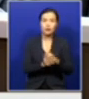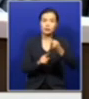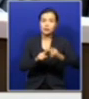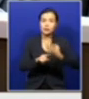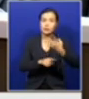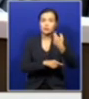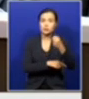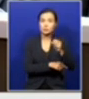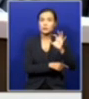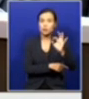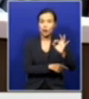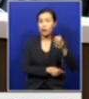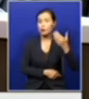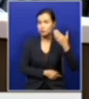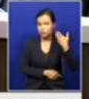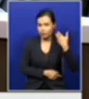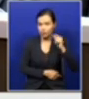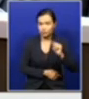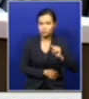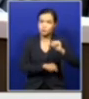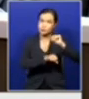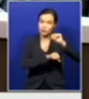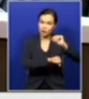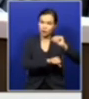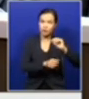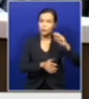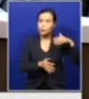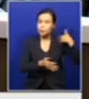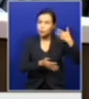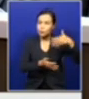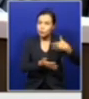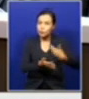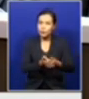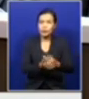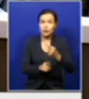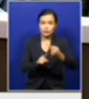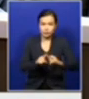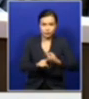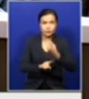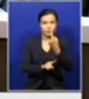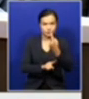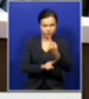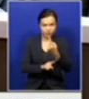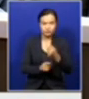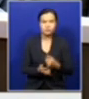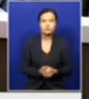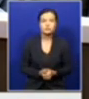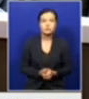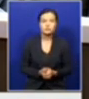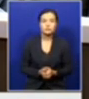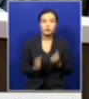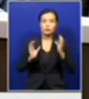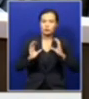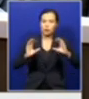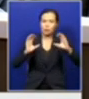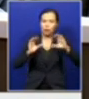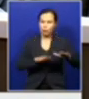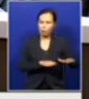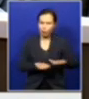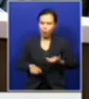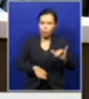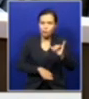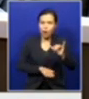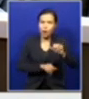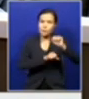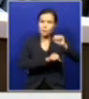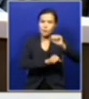19 เมษายนที่ผ่านมาค่ะปรากฏว่าผ่านมากว่า1 เดือนเศษค่ะรัฐบาลยังไม่พร้อมที่จะประกาศแ